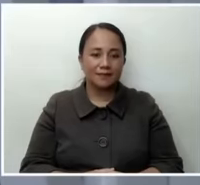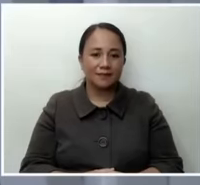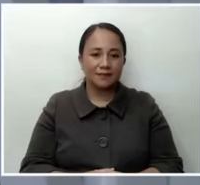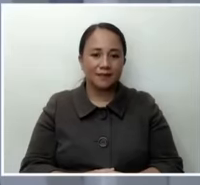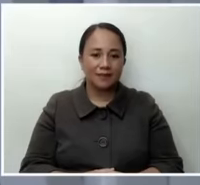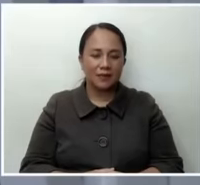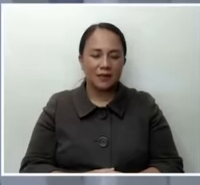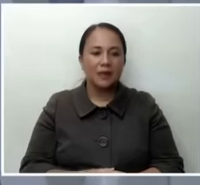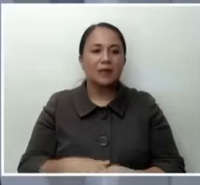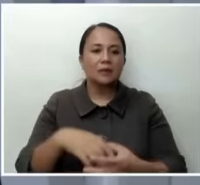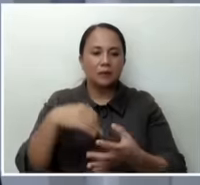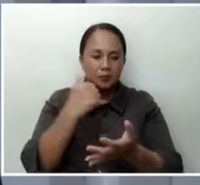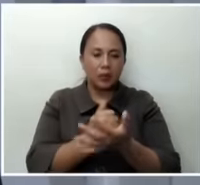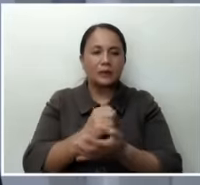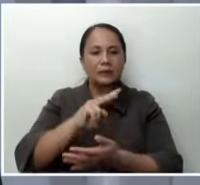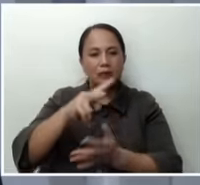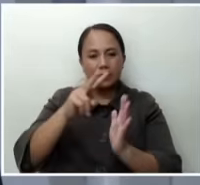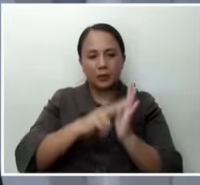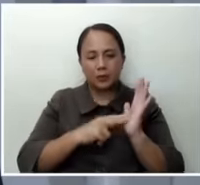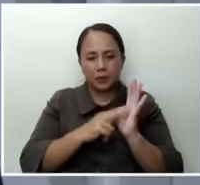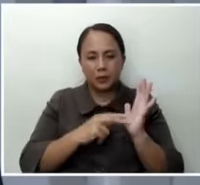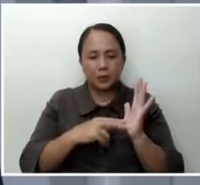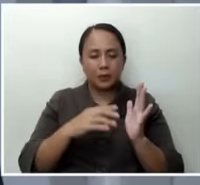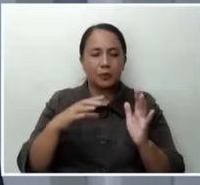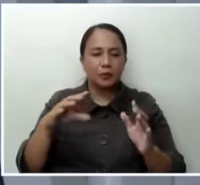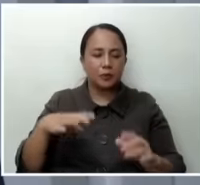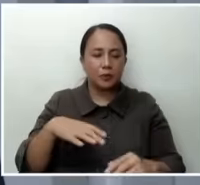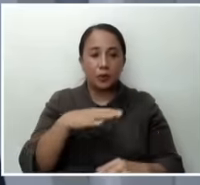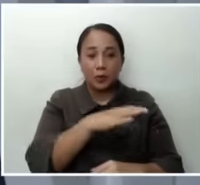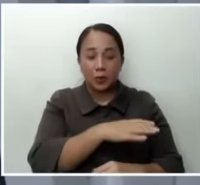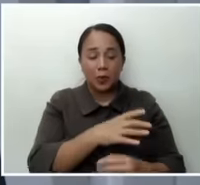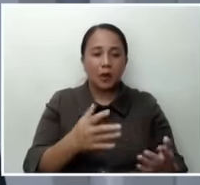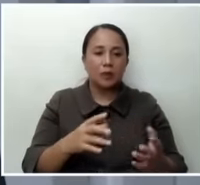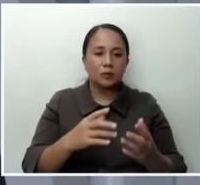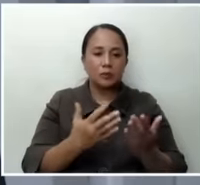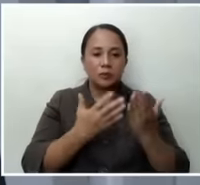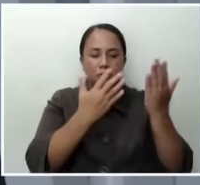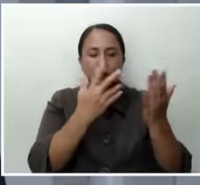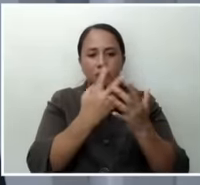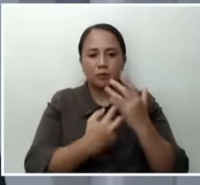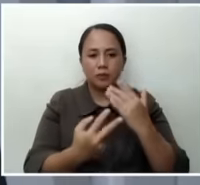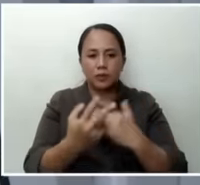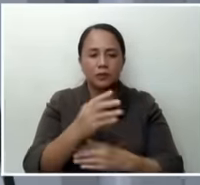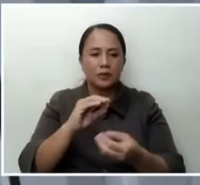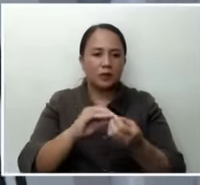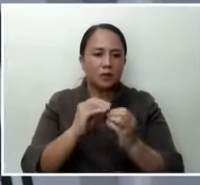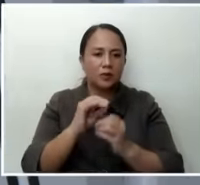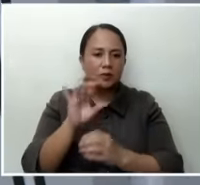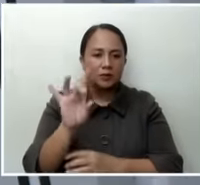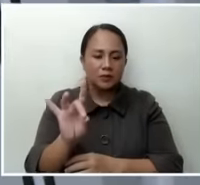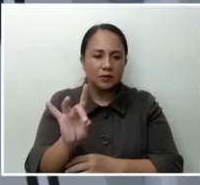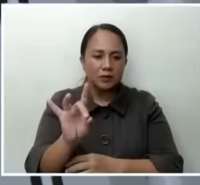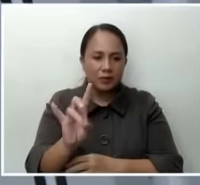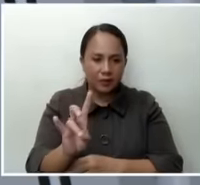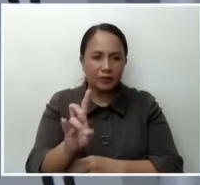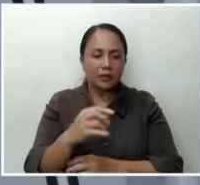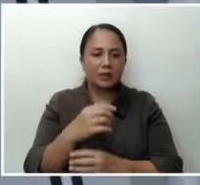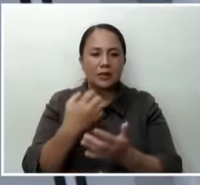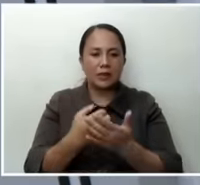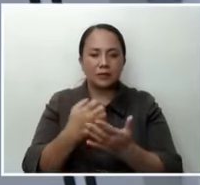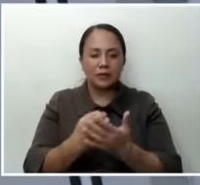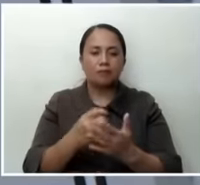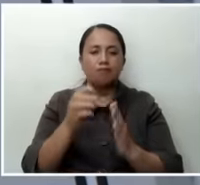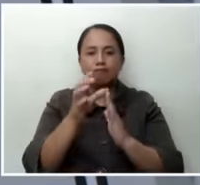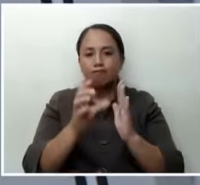Lusot na sa ikalawang pagbasa sa Kamara ang Resolution of Both Houses No. 7 o ang Panukalang Economic Charter